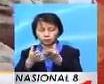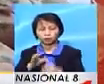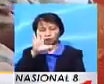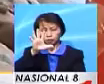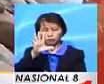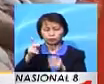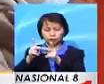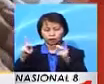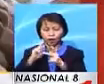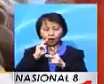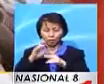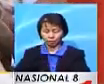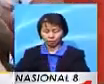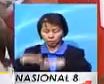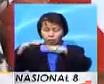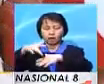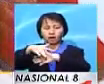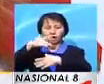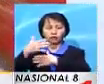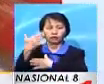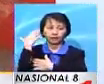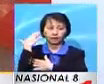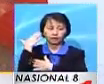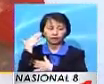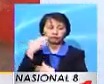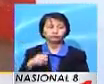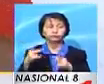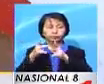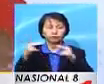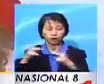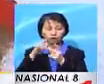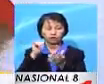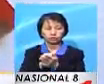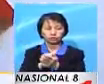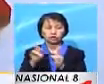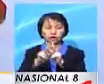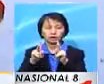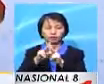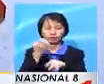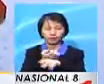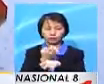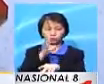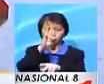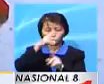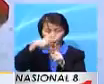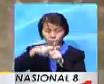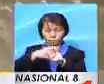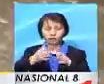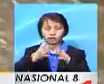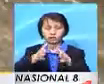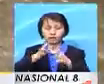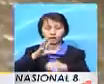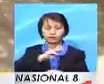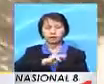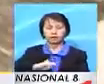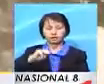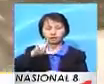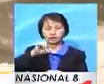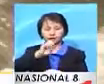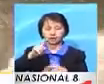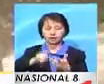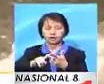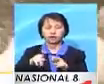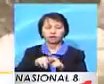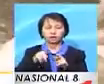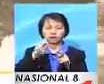5 kawasan dinaiki air awal pagi tadi. Kawasan terlibat ialah Kampung Batu 7.5 Jalan Maharaja Lela, Kampung